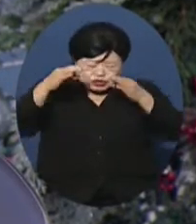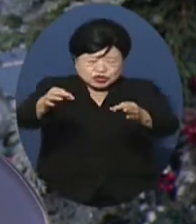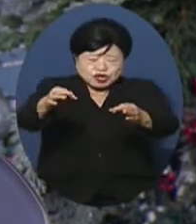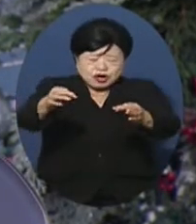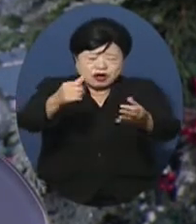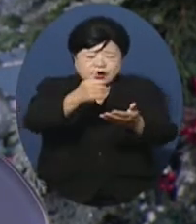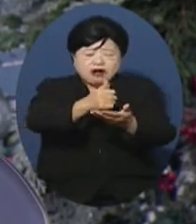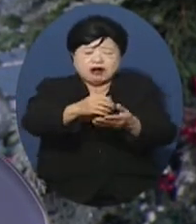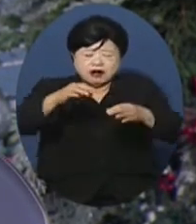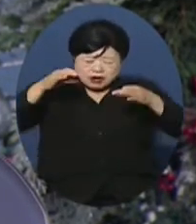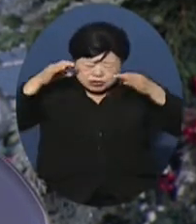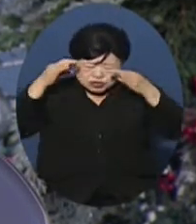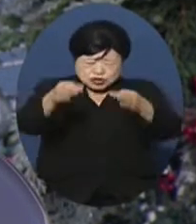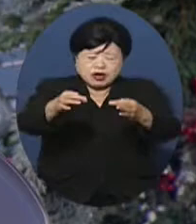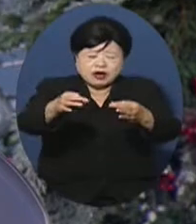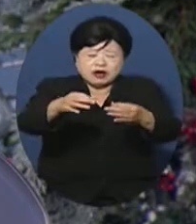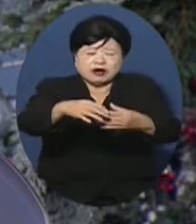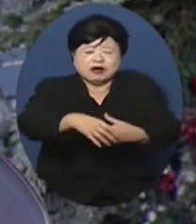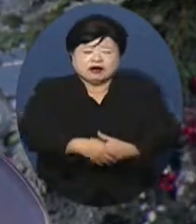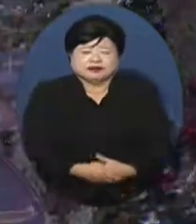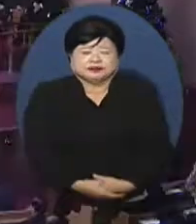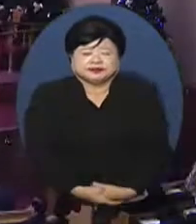아 르 씨엘